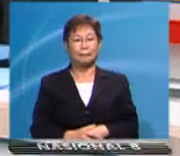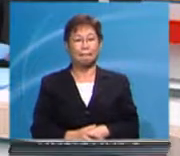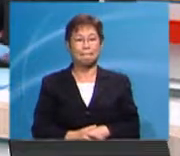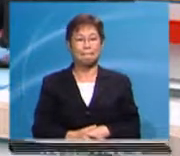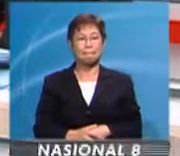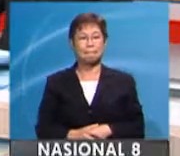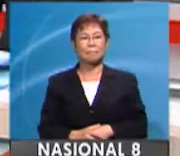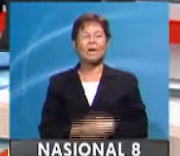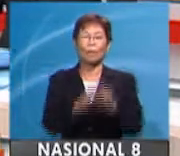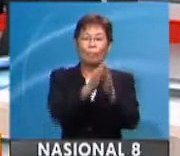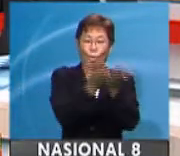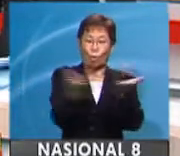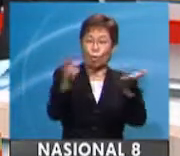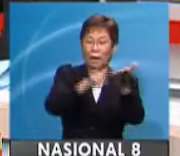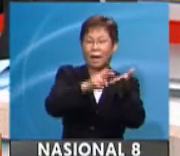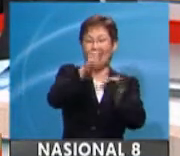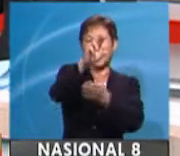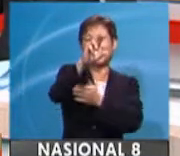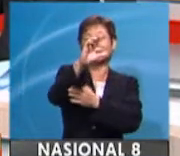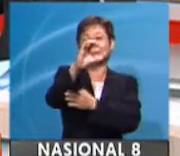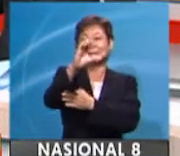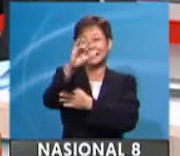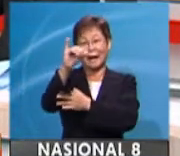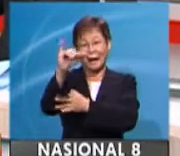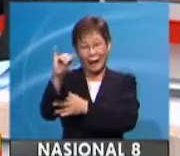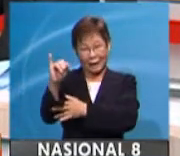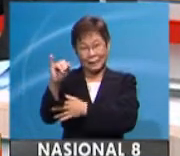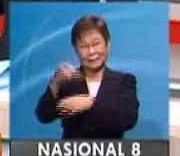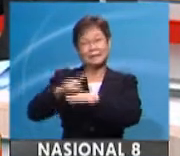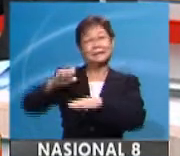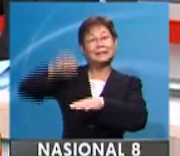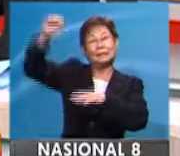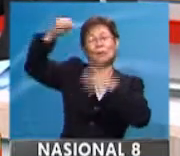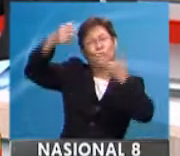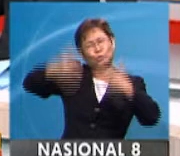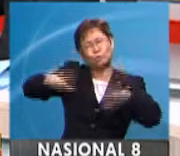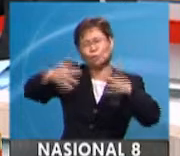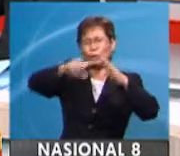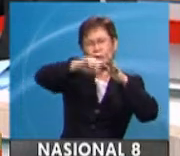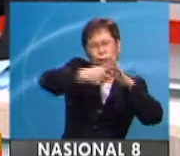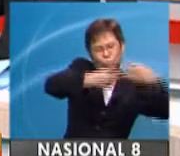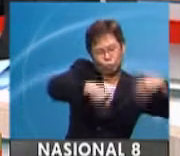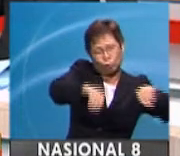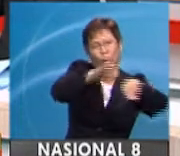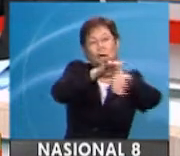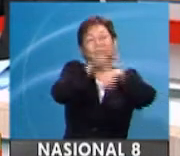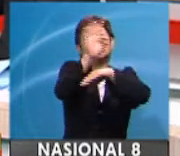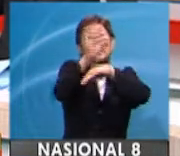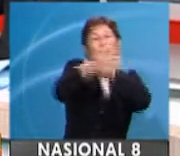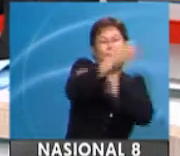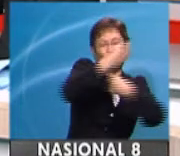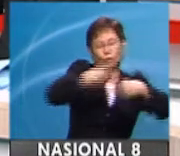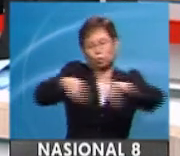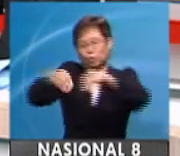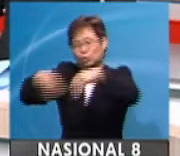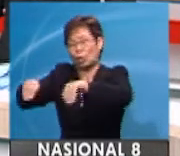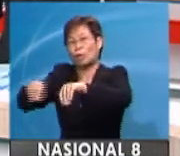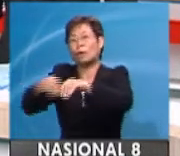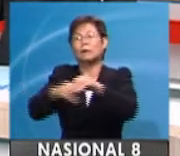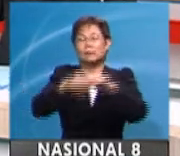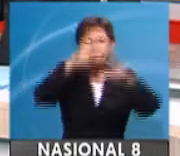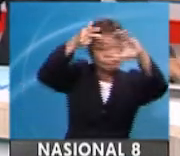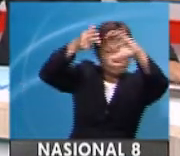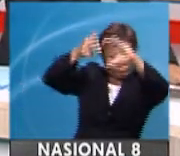Dalam pada itu buku laporan suruhanjaya siasatan pendatang asing di Sabah telah mula dijual seawal pukul 9 pagi tadi berdasarkan